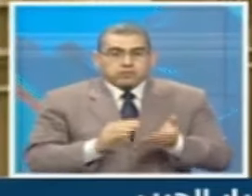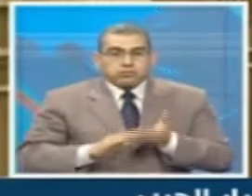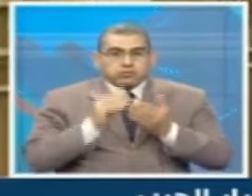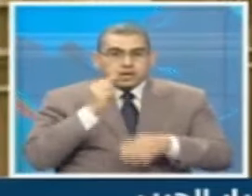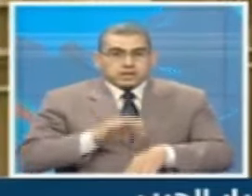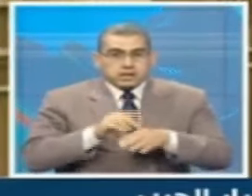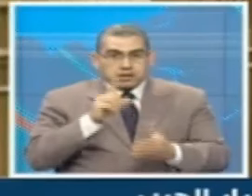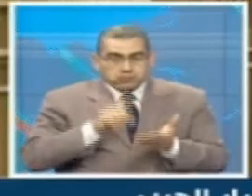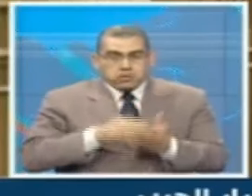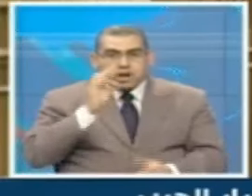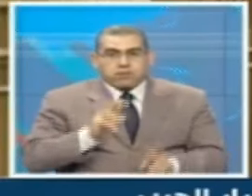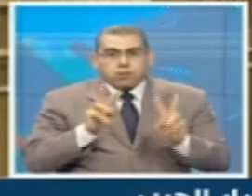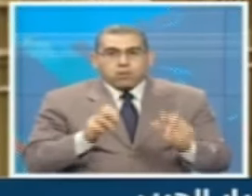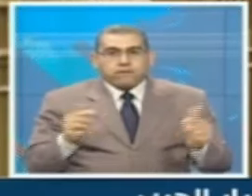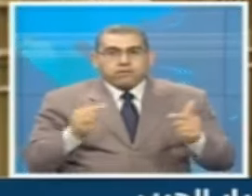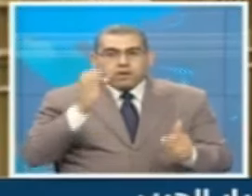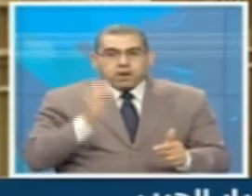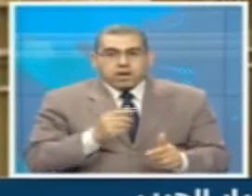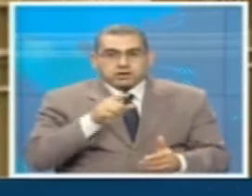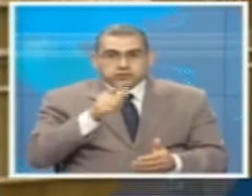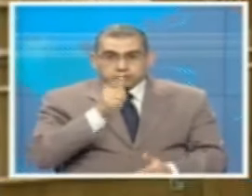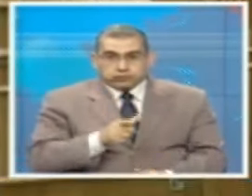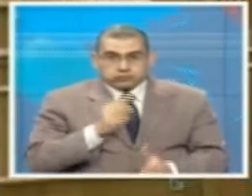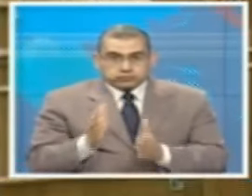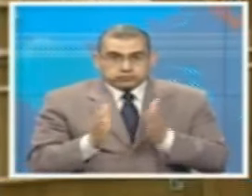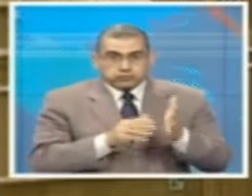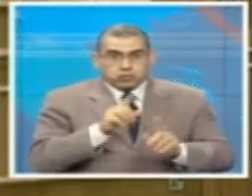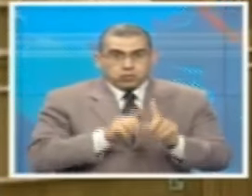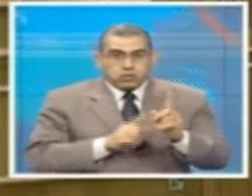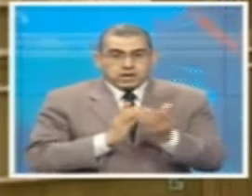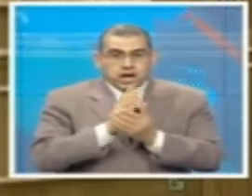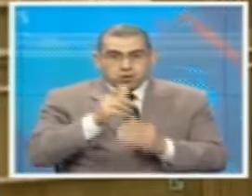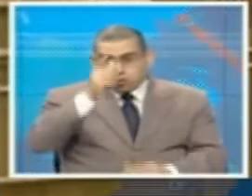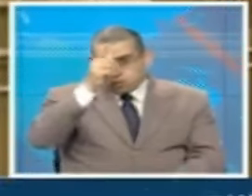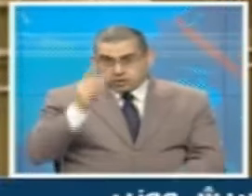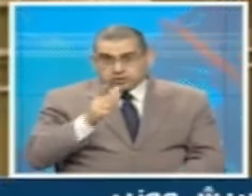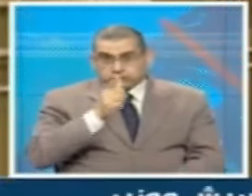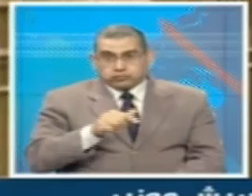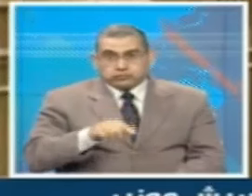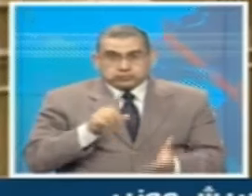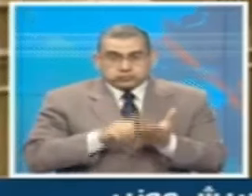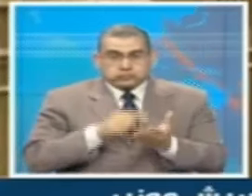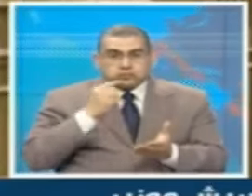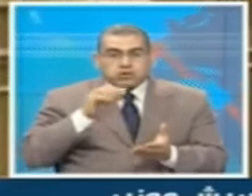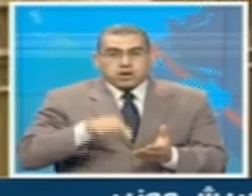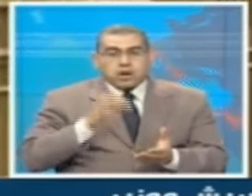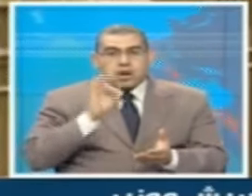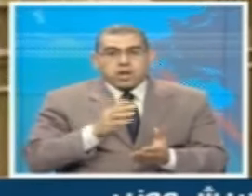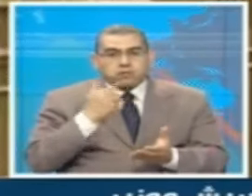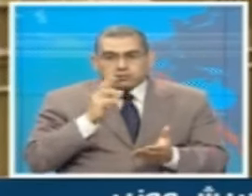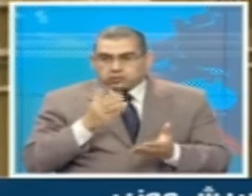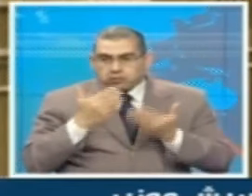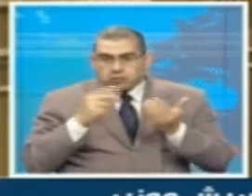الإنسانية يتطلب الوقف الفوري لإطلاق النار. ومن جانبه أكد وزير الخارجية الأردني أيمن الصفدي أنه لا يوجد